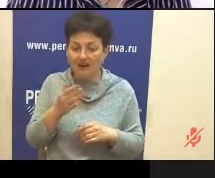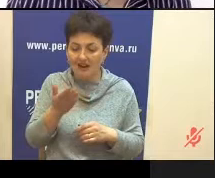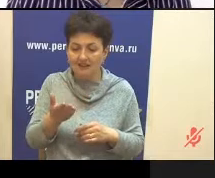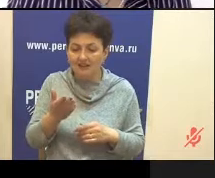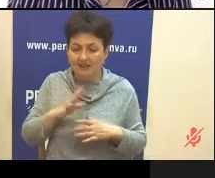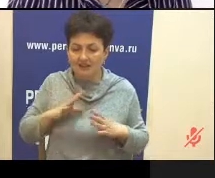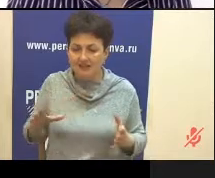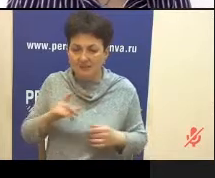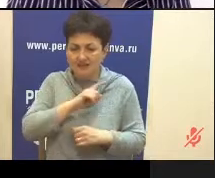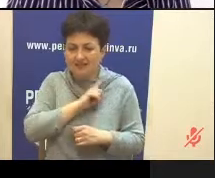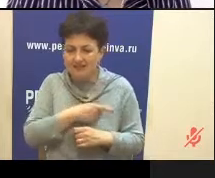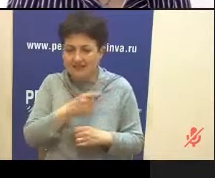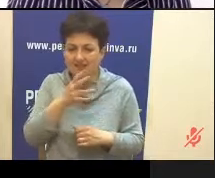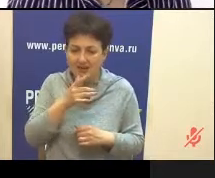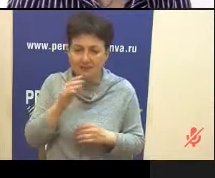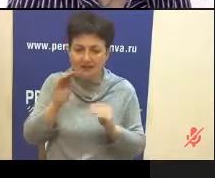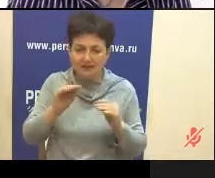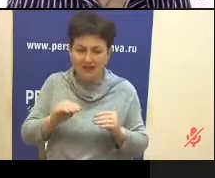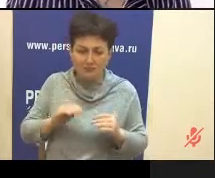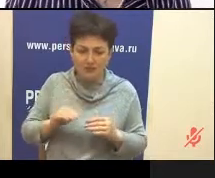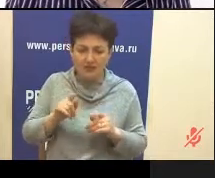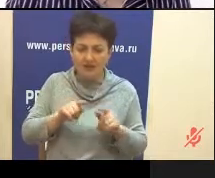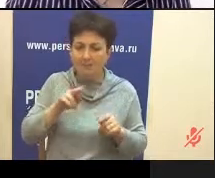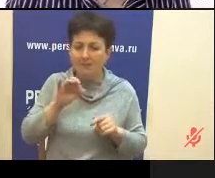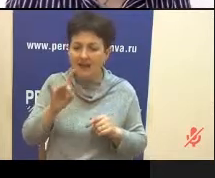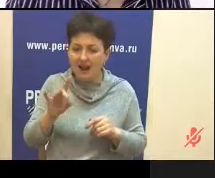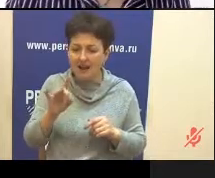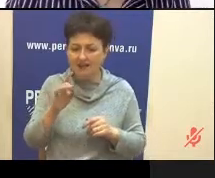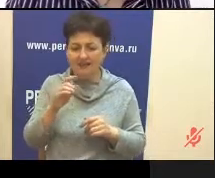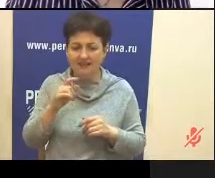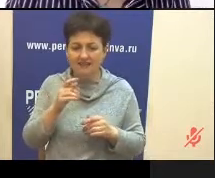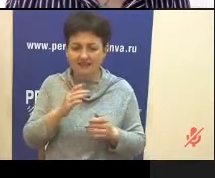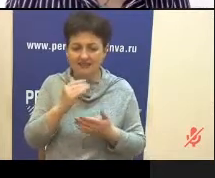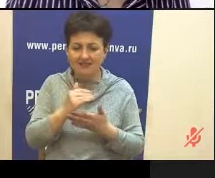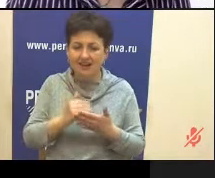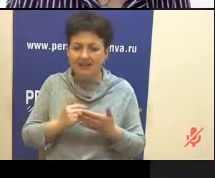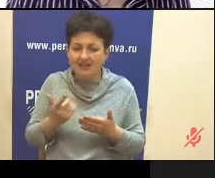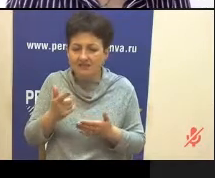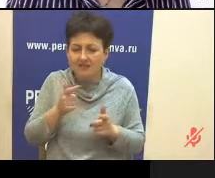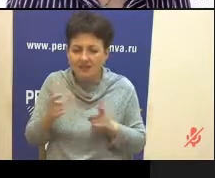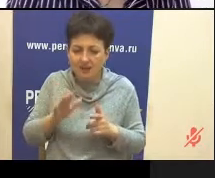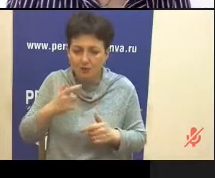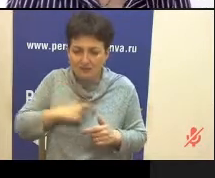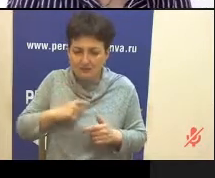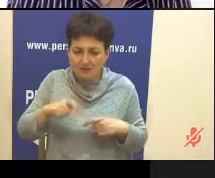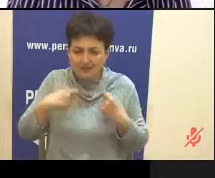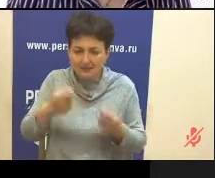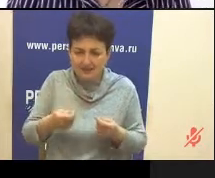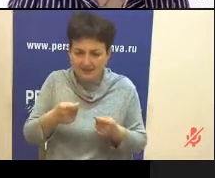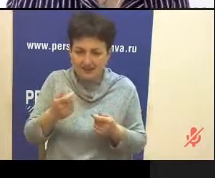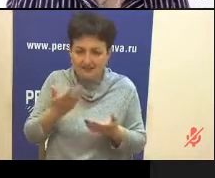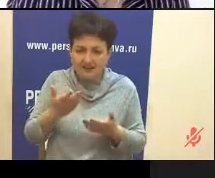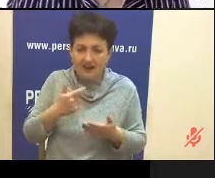не было силы времени на разработку пиар-стратегии, и вы не готовы самому себе представить календарь событий,